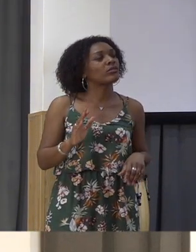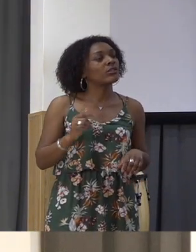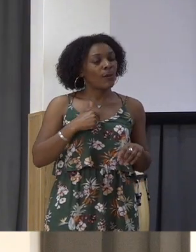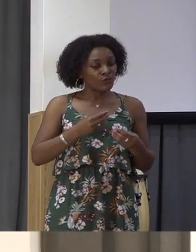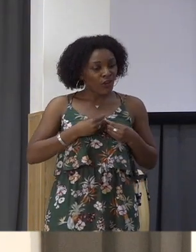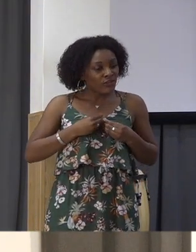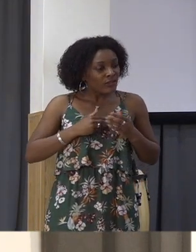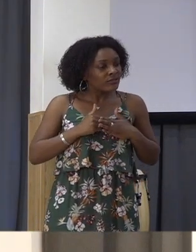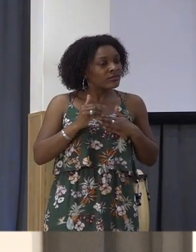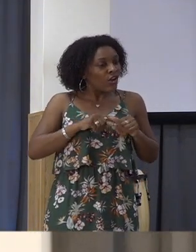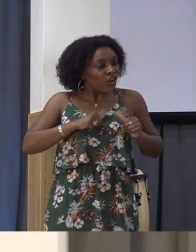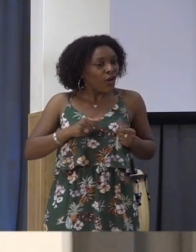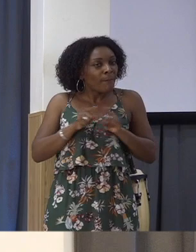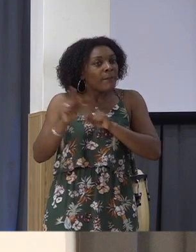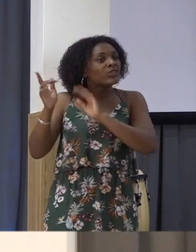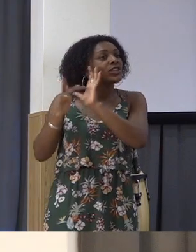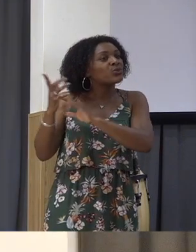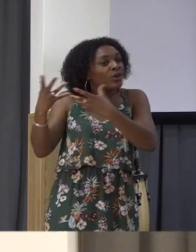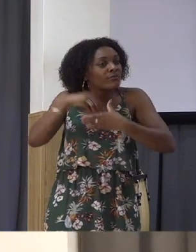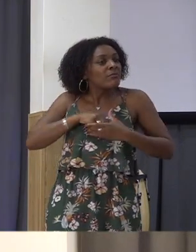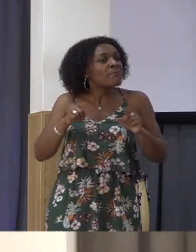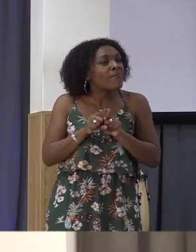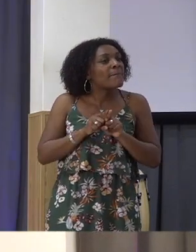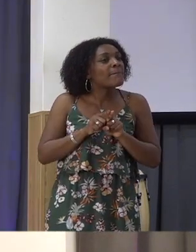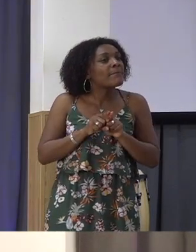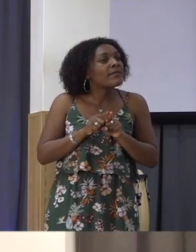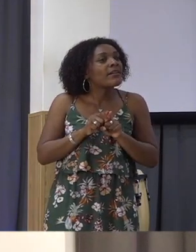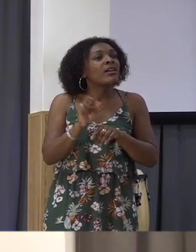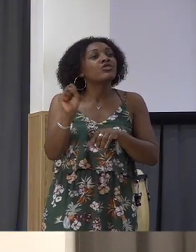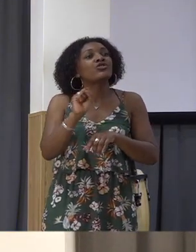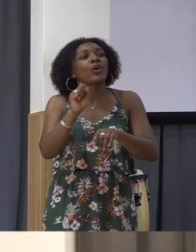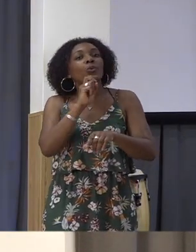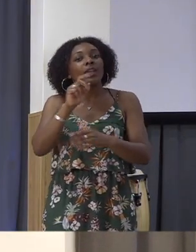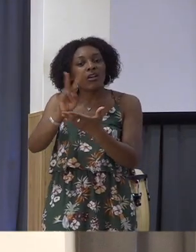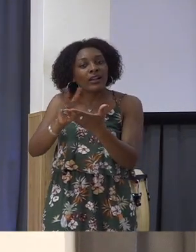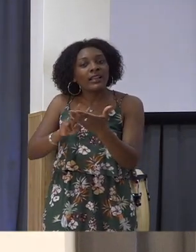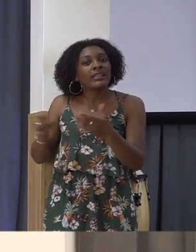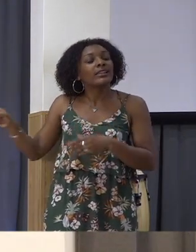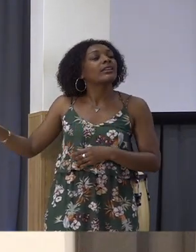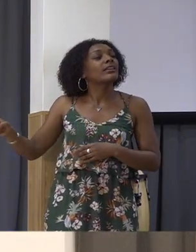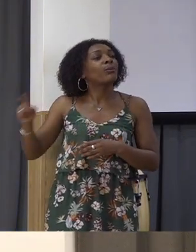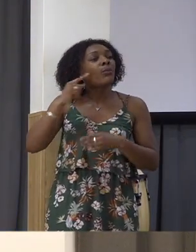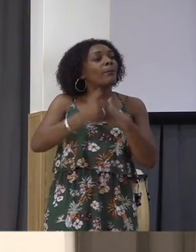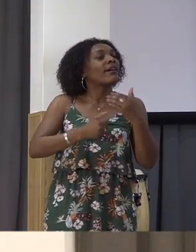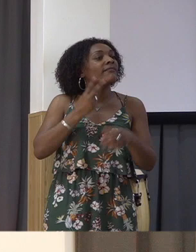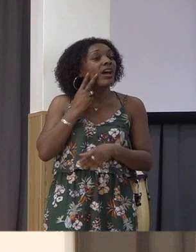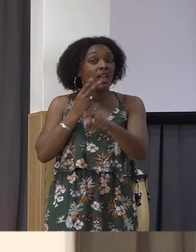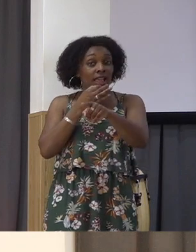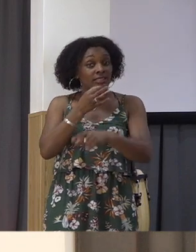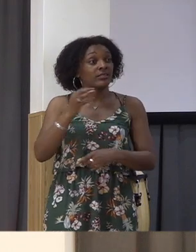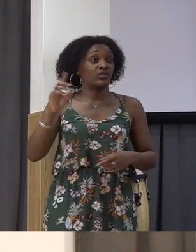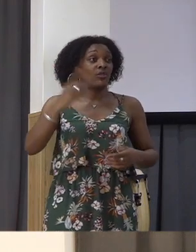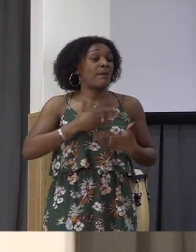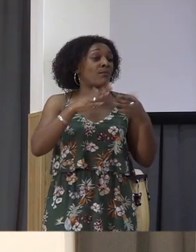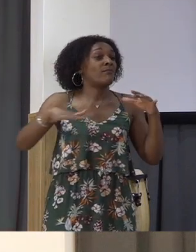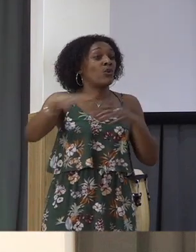Père, comme l'a lu notre sœur, le cœur du Père qui a envoyé Christ afin que quiconque, ça veut